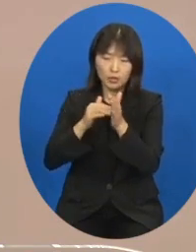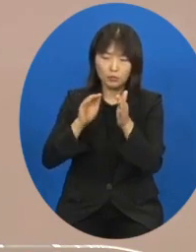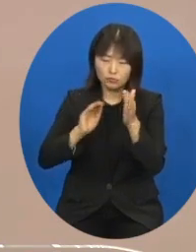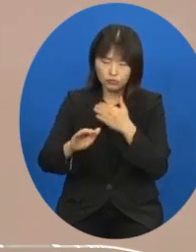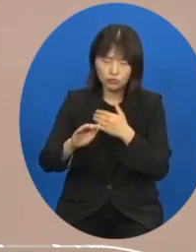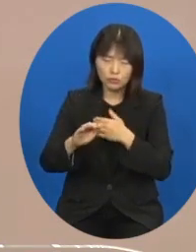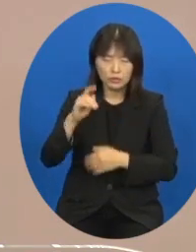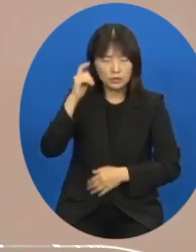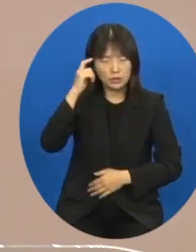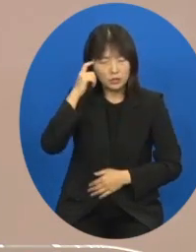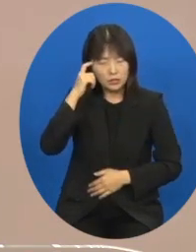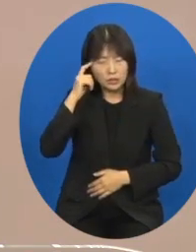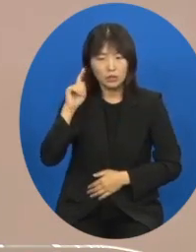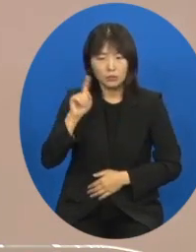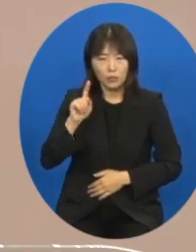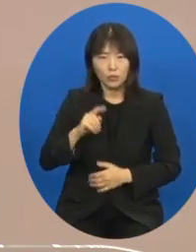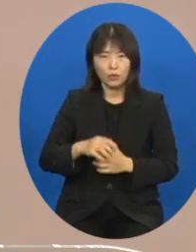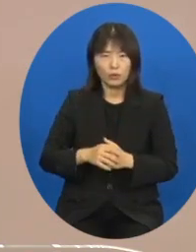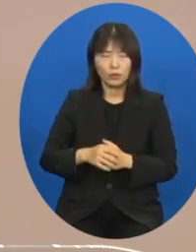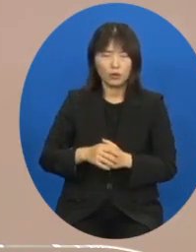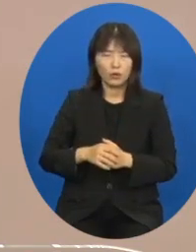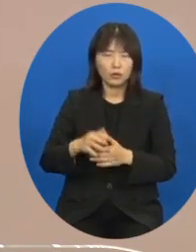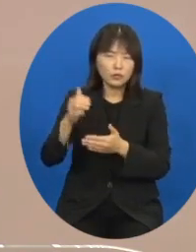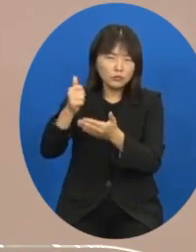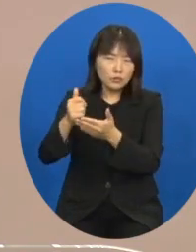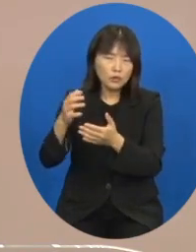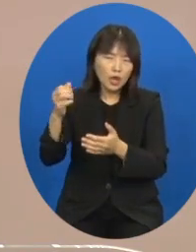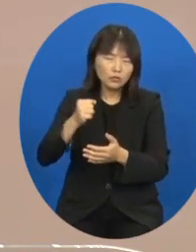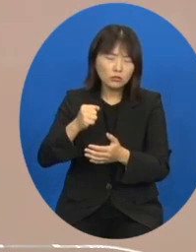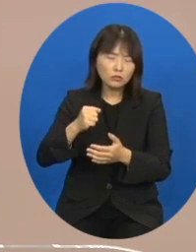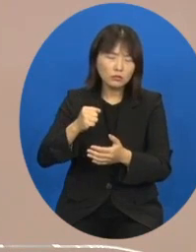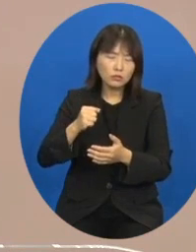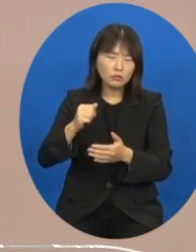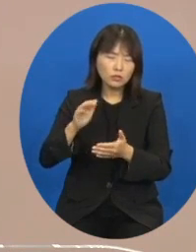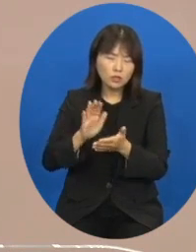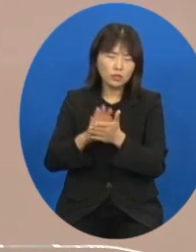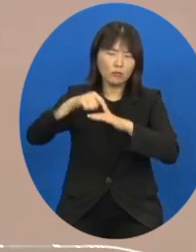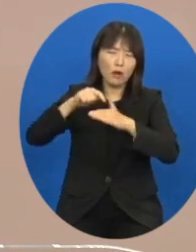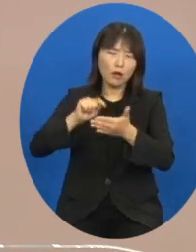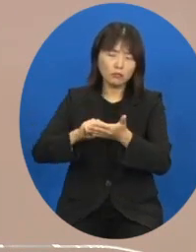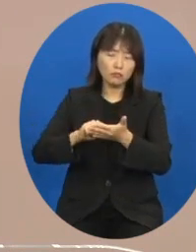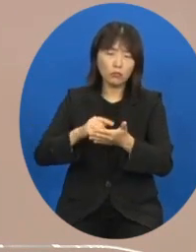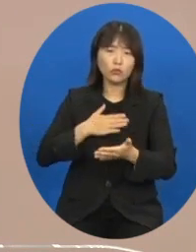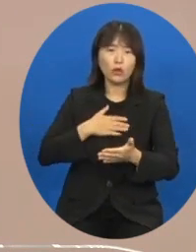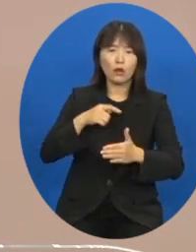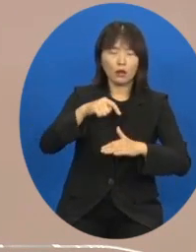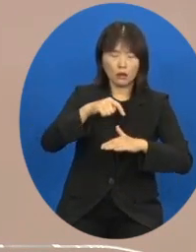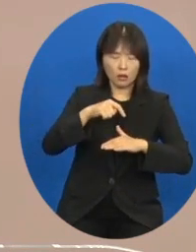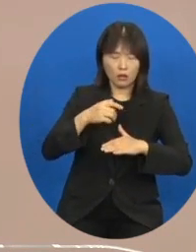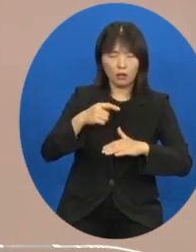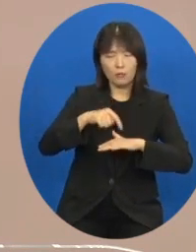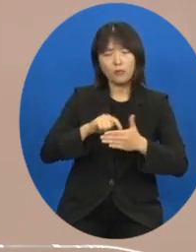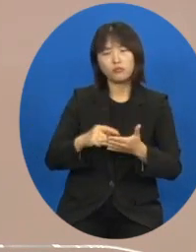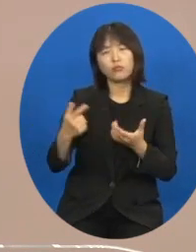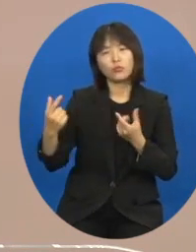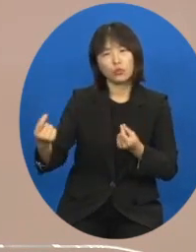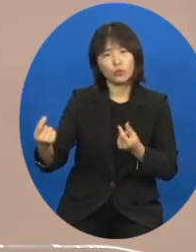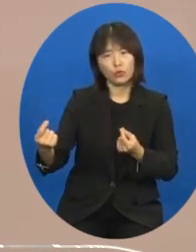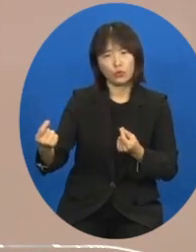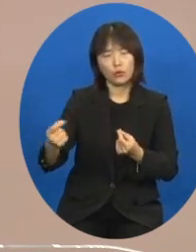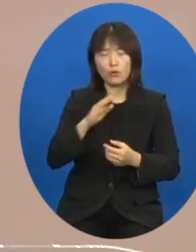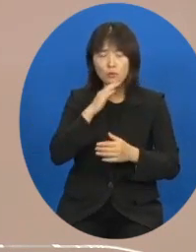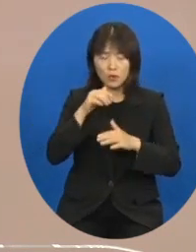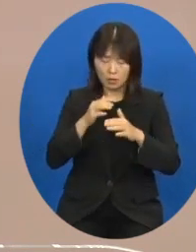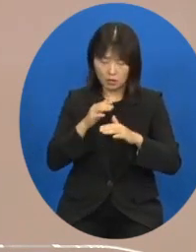했는데 그분이 가지고 있는 그 열망이 제가 가지고 있는 열망이에요. 정말